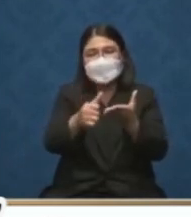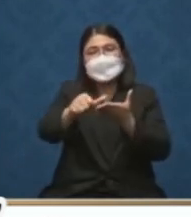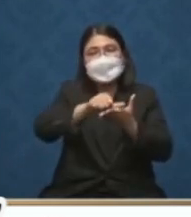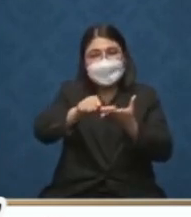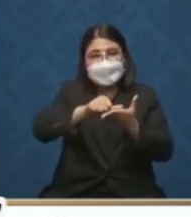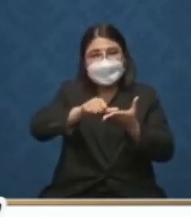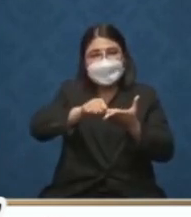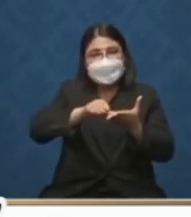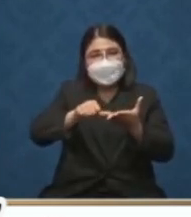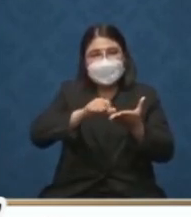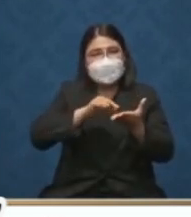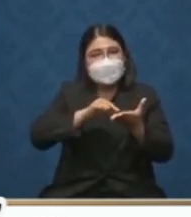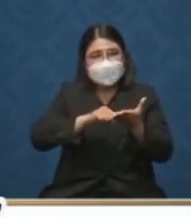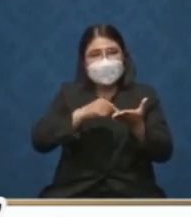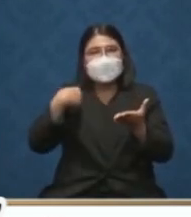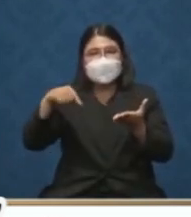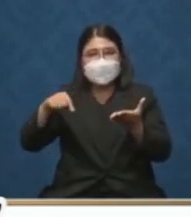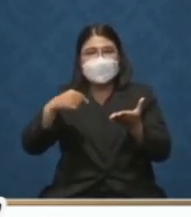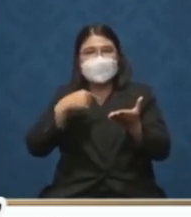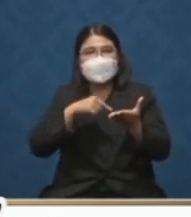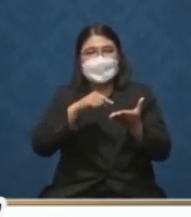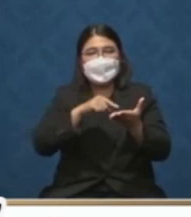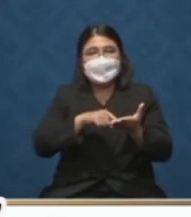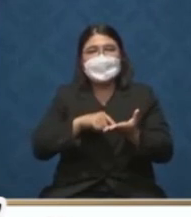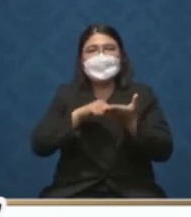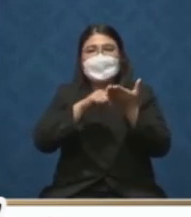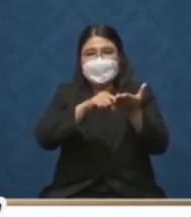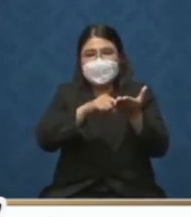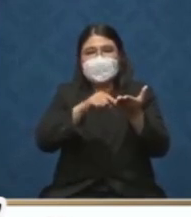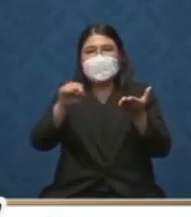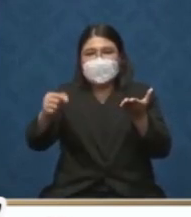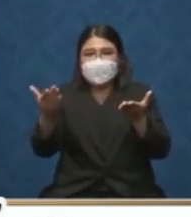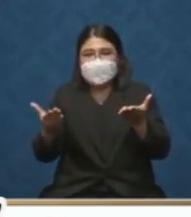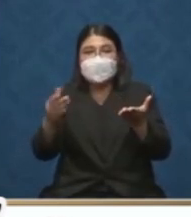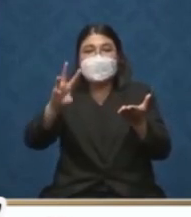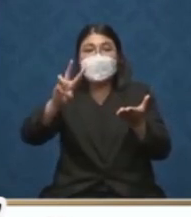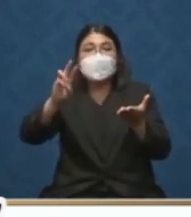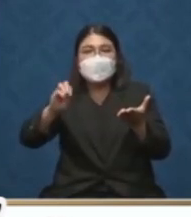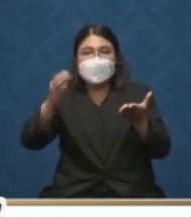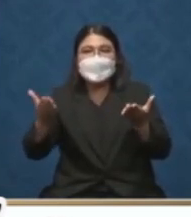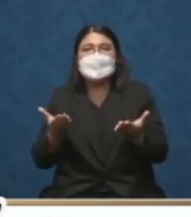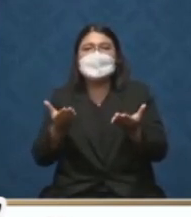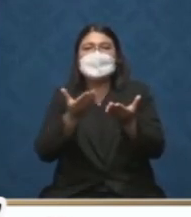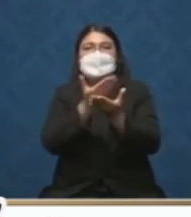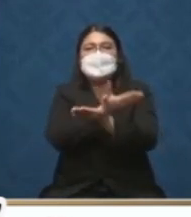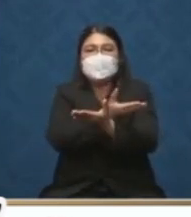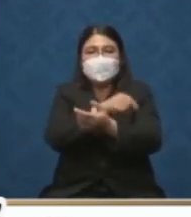าผมจะเป็นส่วนหนึ่งที่คอยผลักดันให้การแก้ไขรัฐ